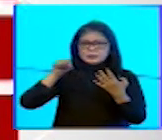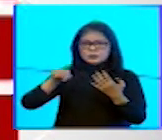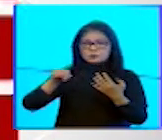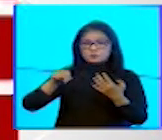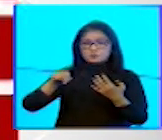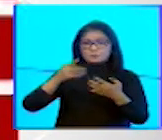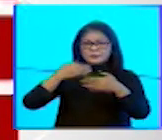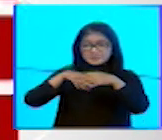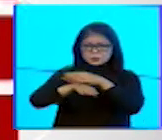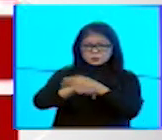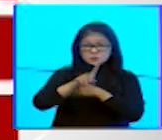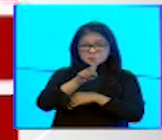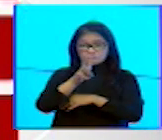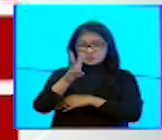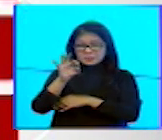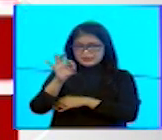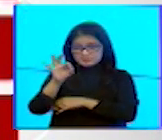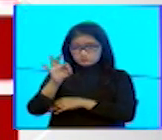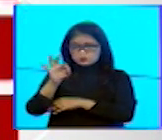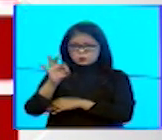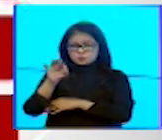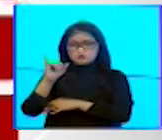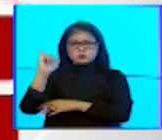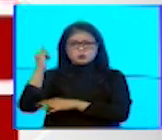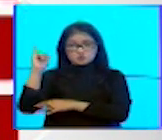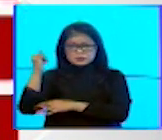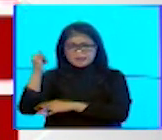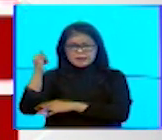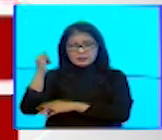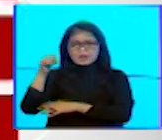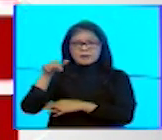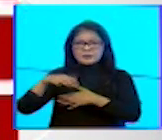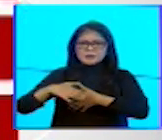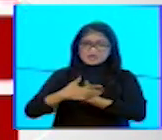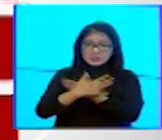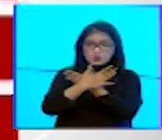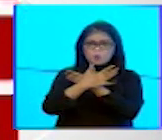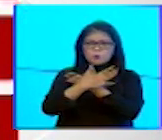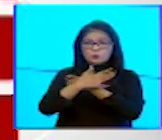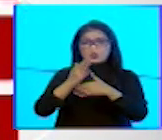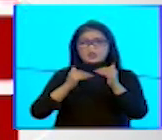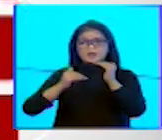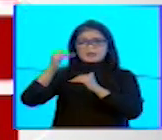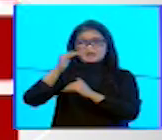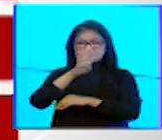1.300 kasus. Diikuti Provinsi DIY dan Riau di atas 400 kasus per hari.